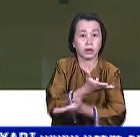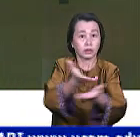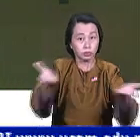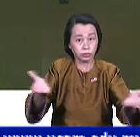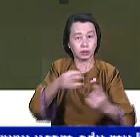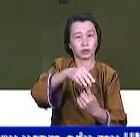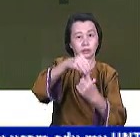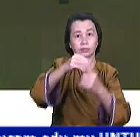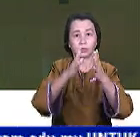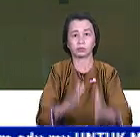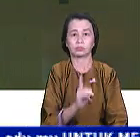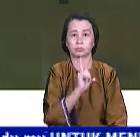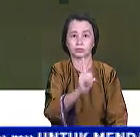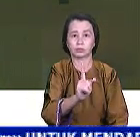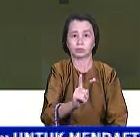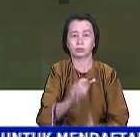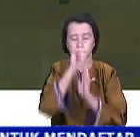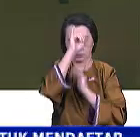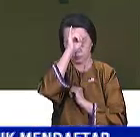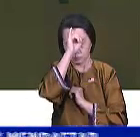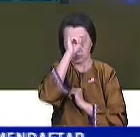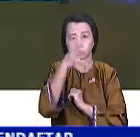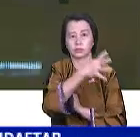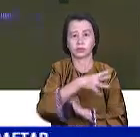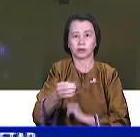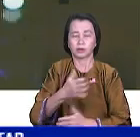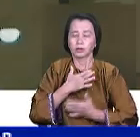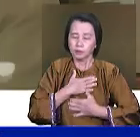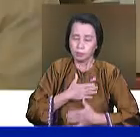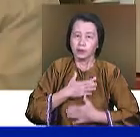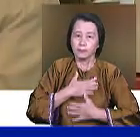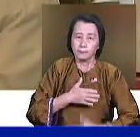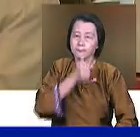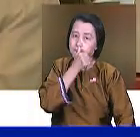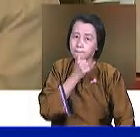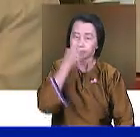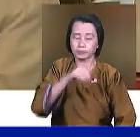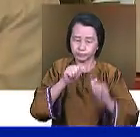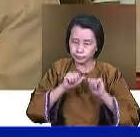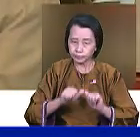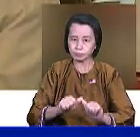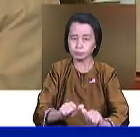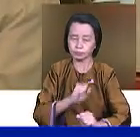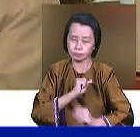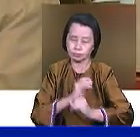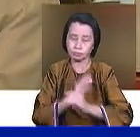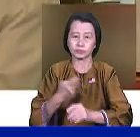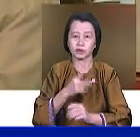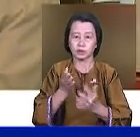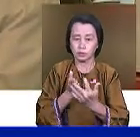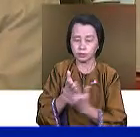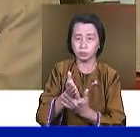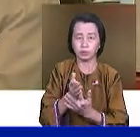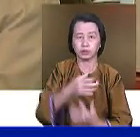khususnya umat Islam, keimanan dan kesabaran untuk meneruskan ikhtiar kita menerusi